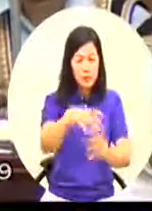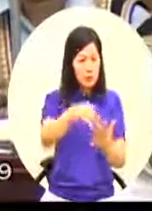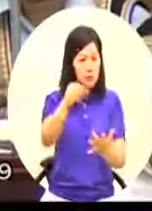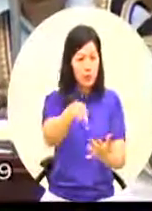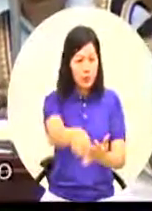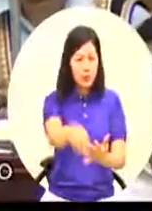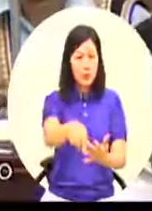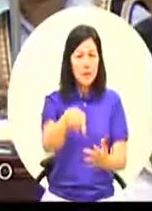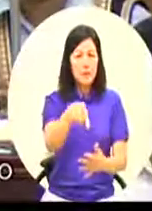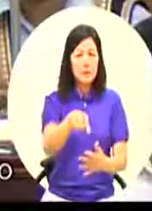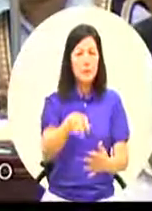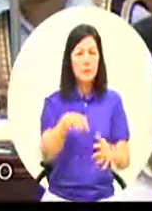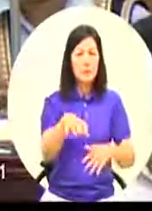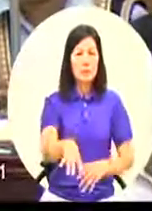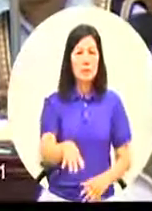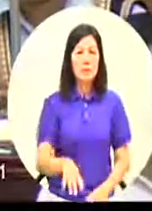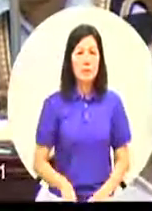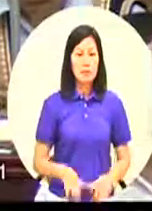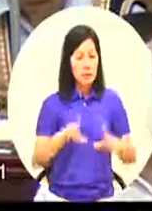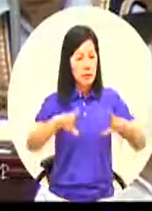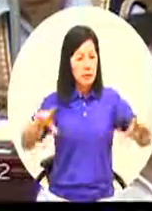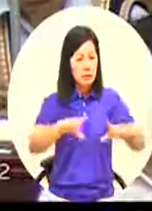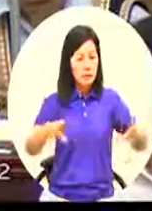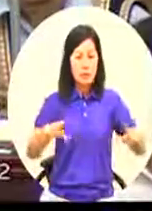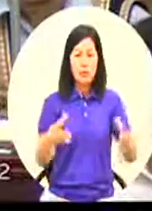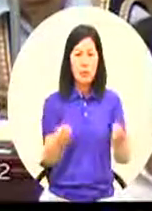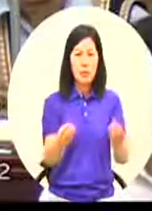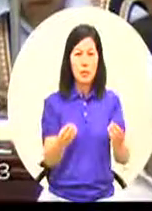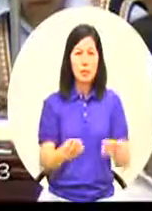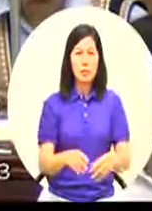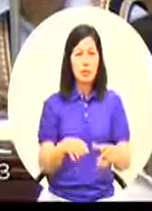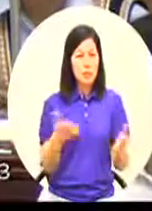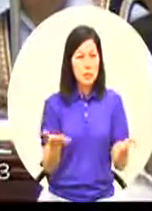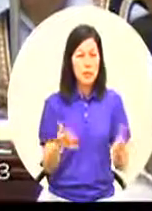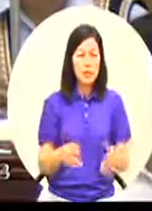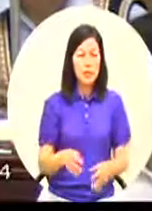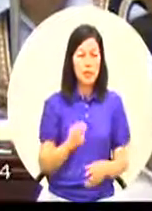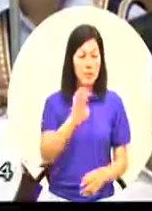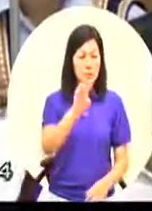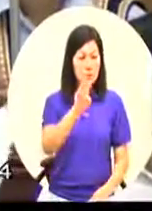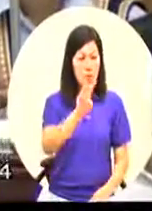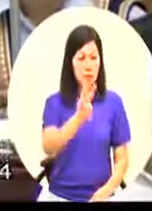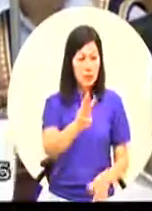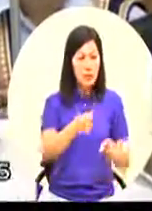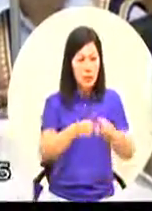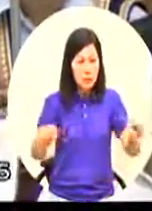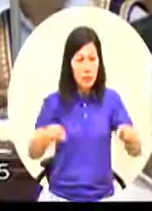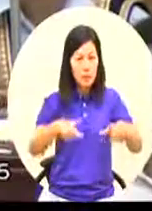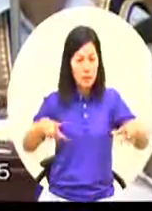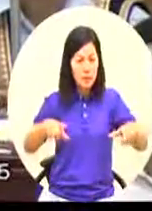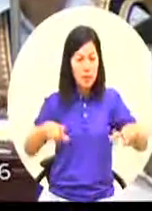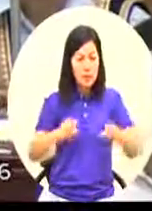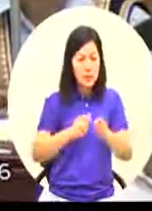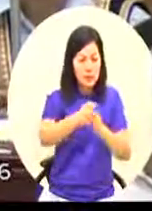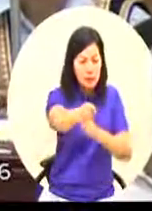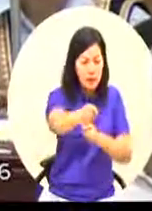因为这个所在其实量体不大，量体不大，只有43坪，那但是它长度比较长，长度需